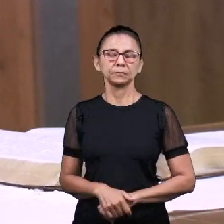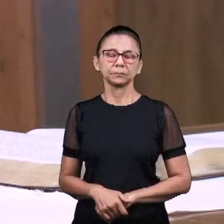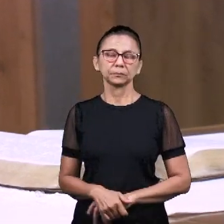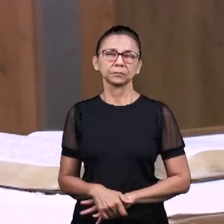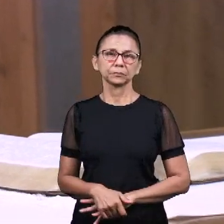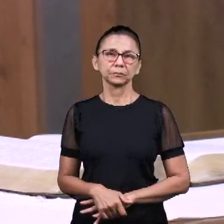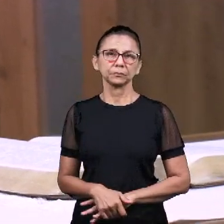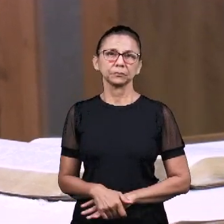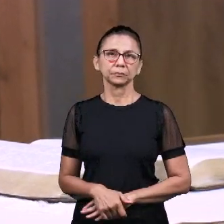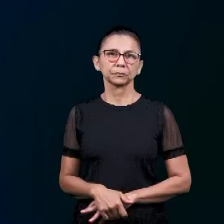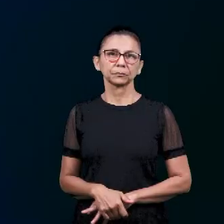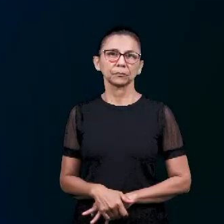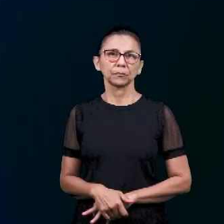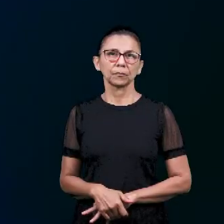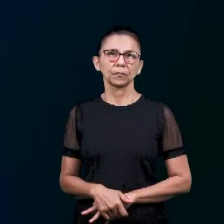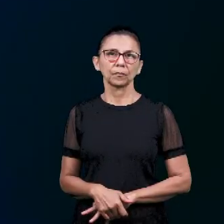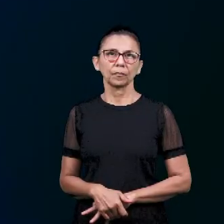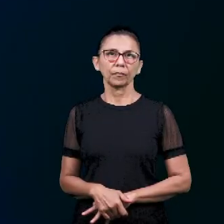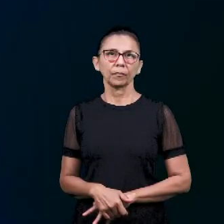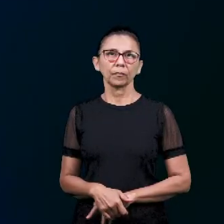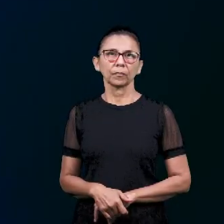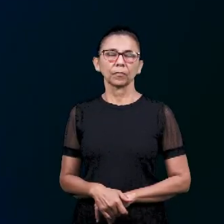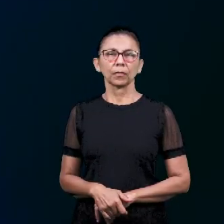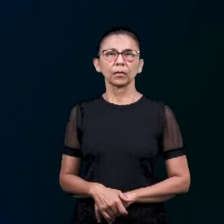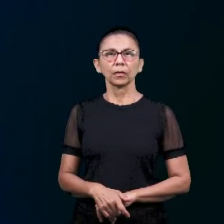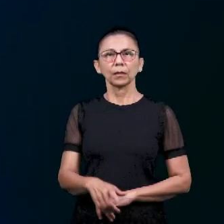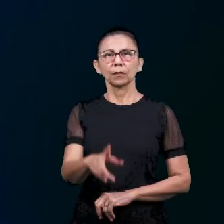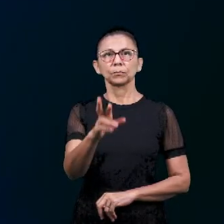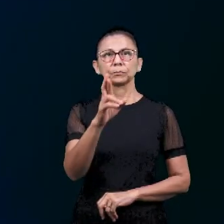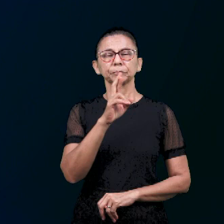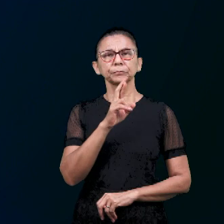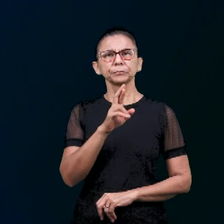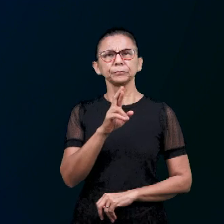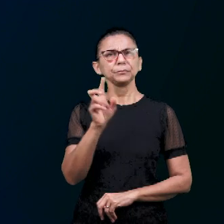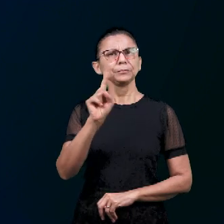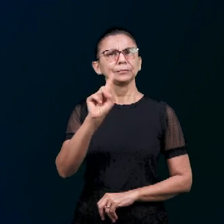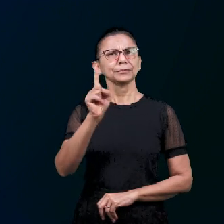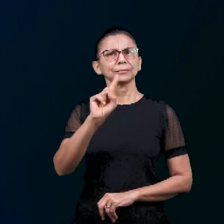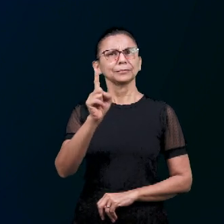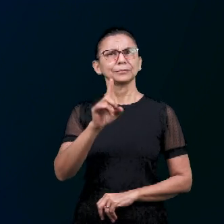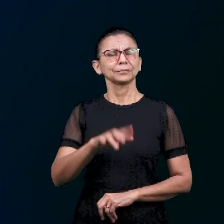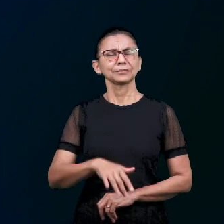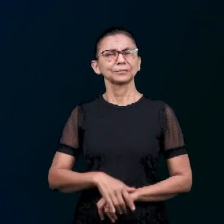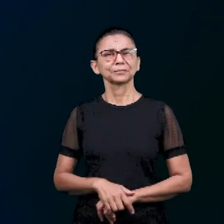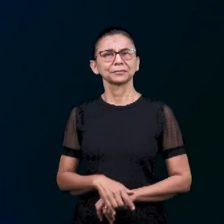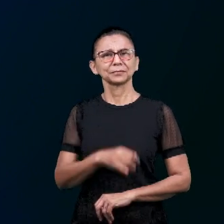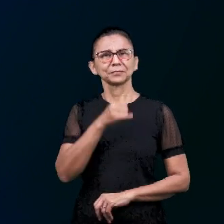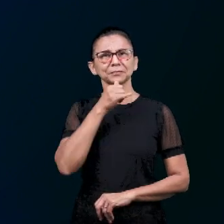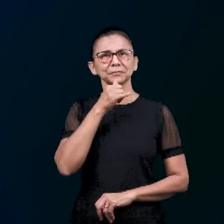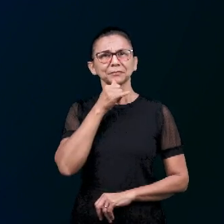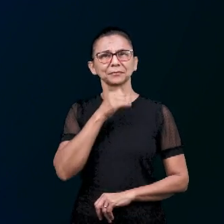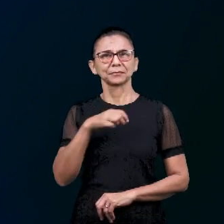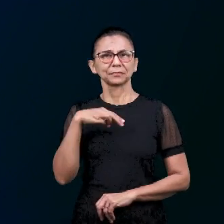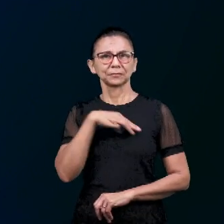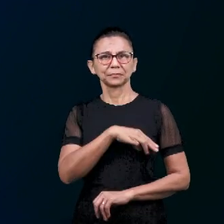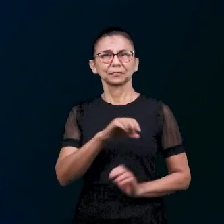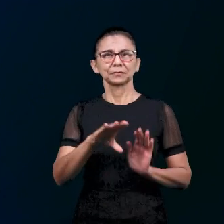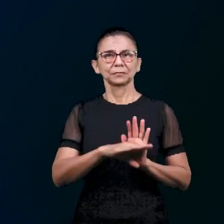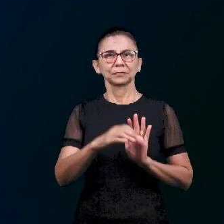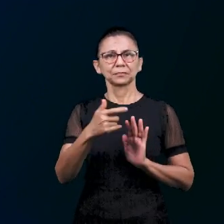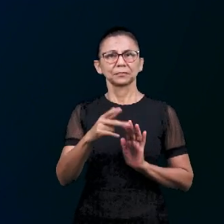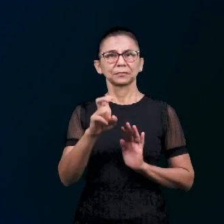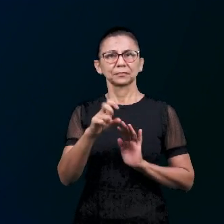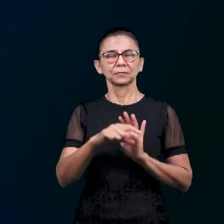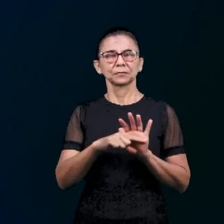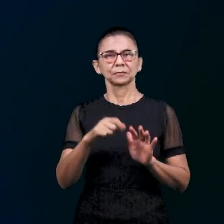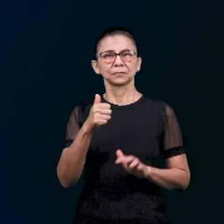frères. La réponse est non. Nous avons comme exemple le livre de Matthieu, chapitre 25, versets 11 et 12,